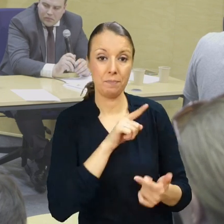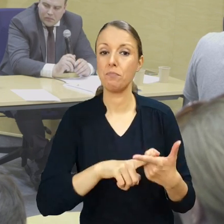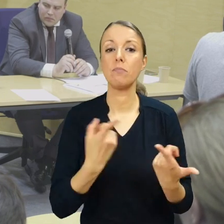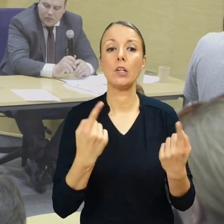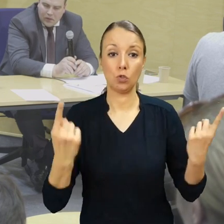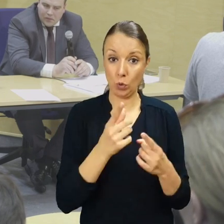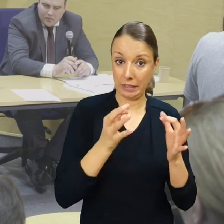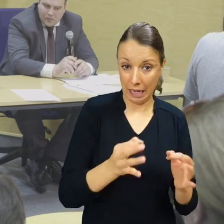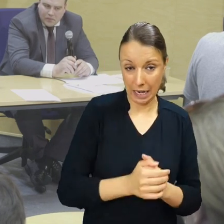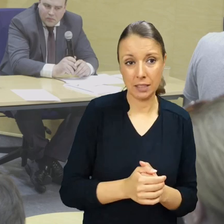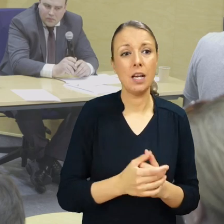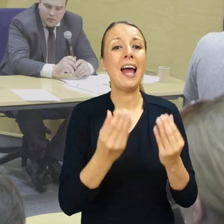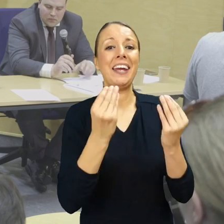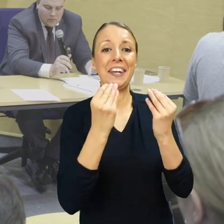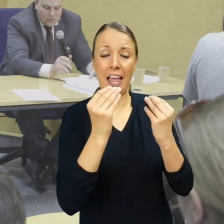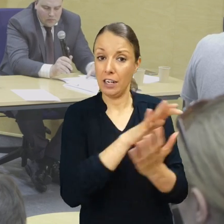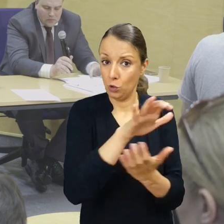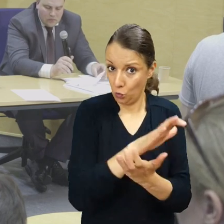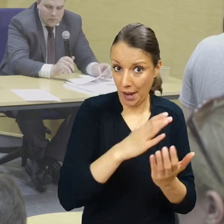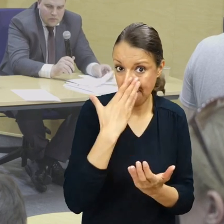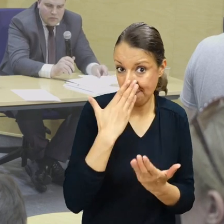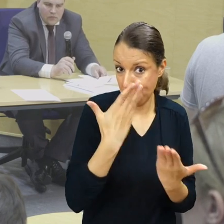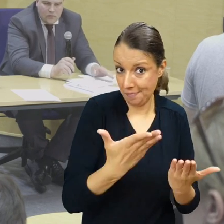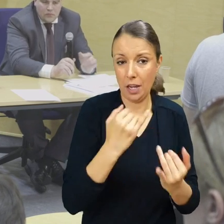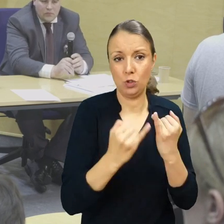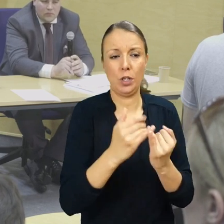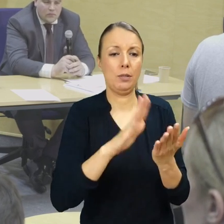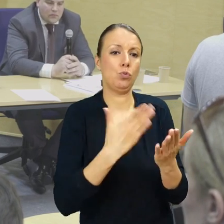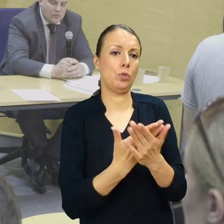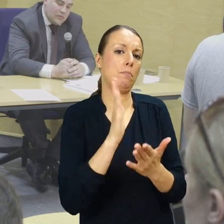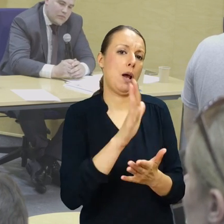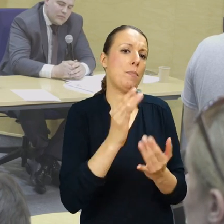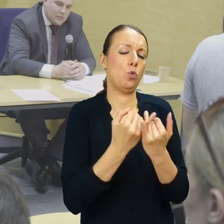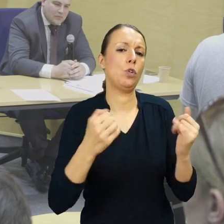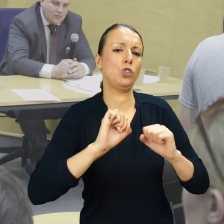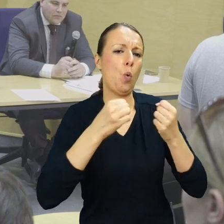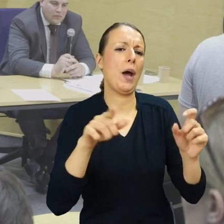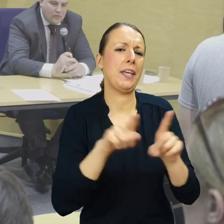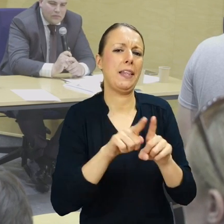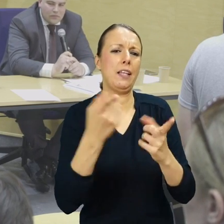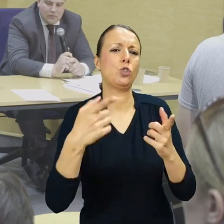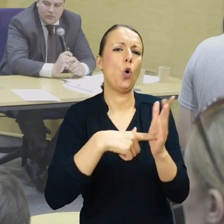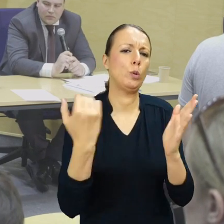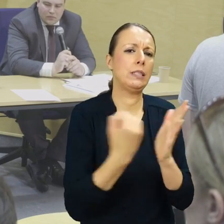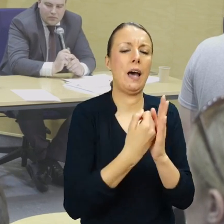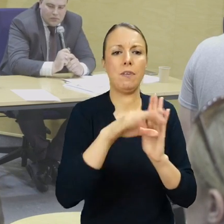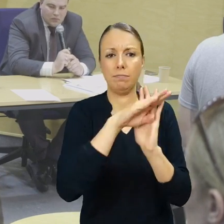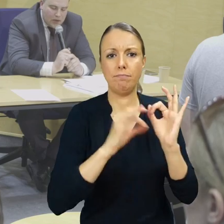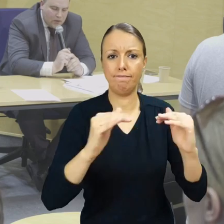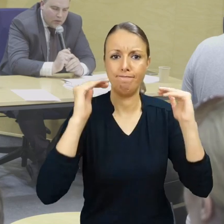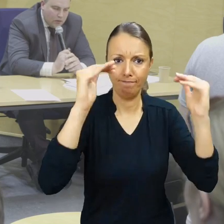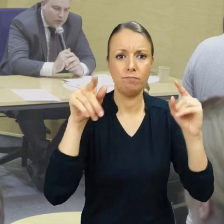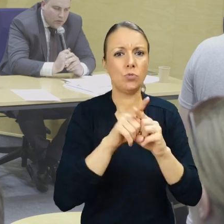idealnym świecie, gdybyśmy mieli zdolność ustawodawczą, inicjatywę ustawodawczą i przełożenie na tą czy inną